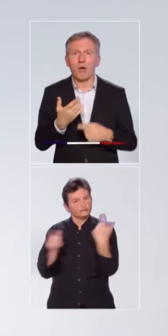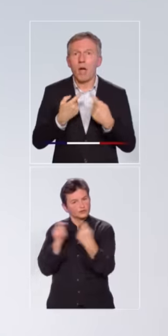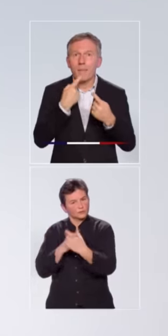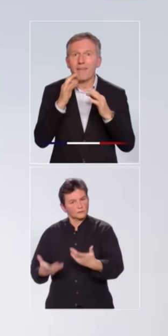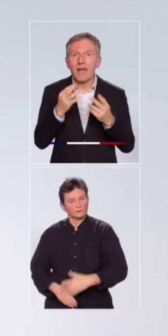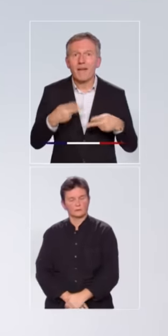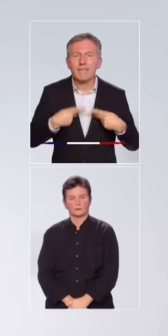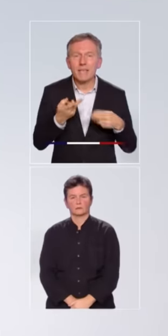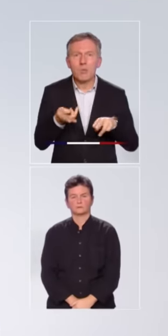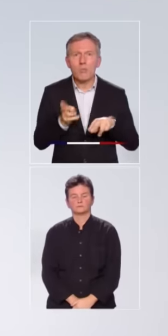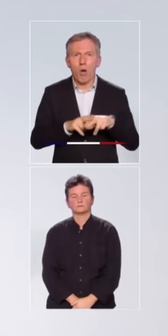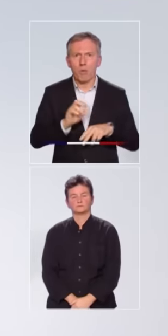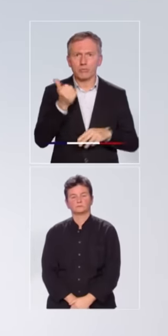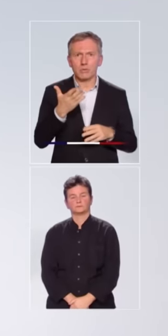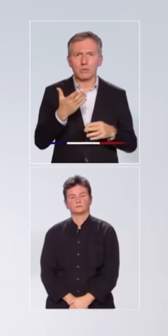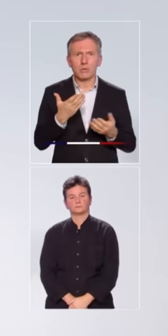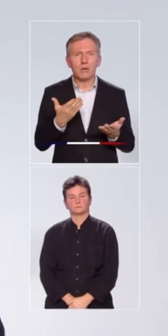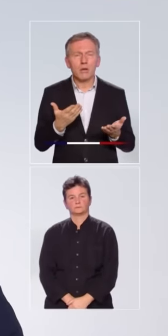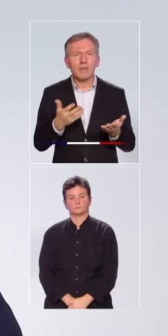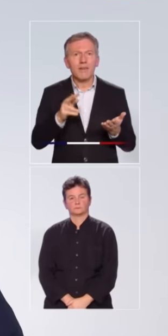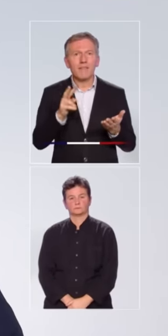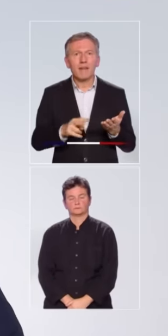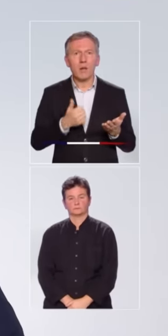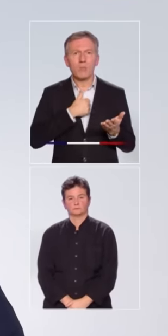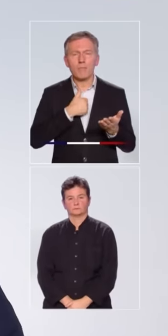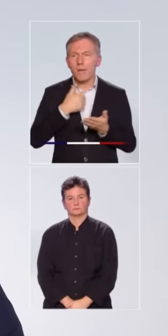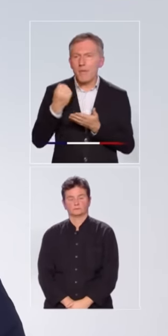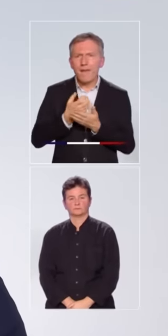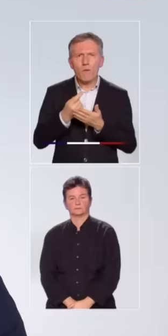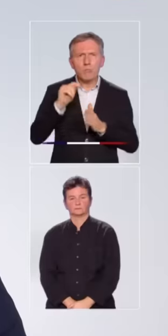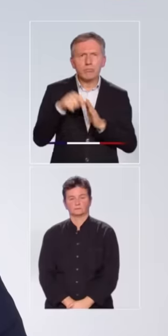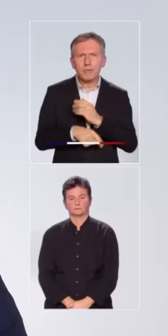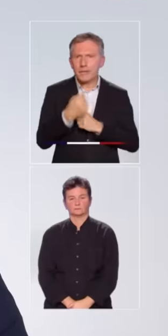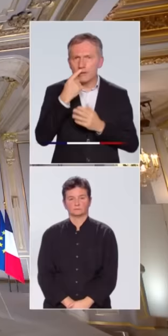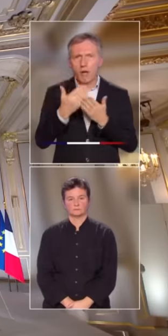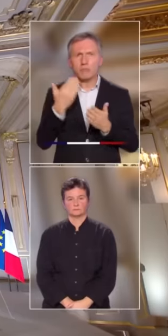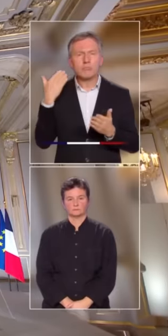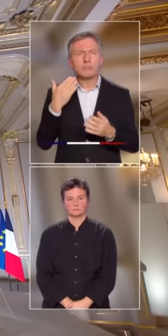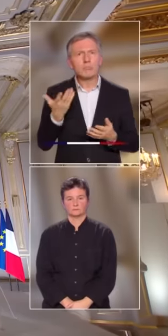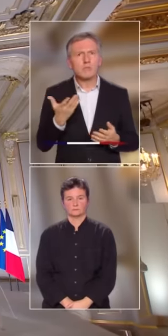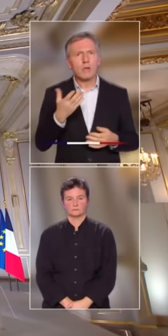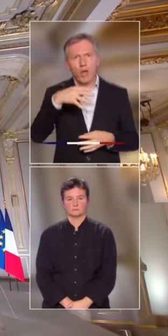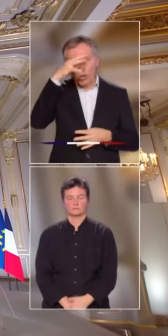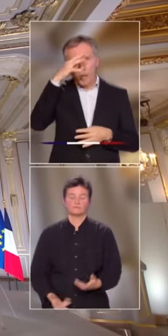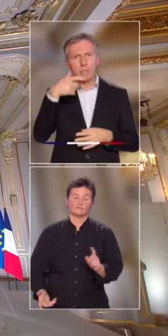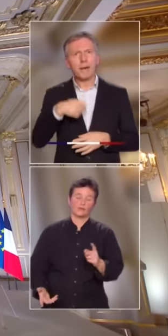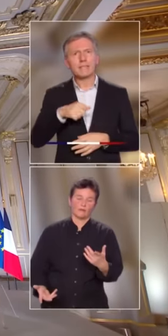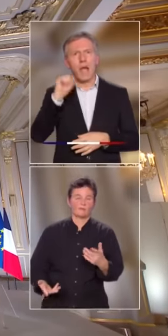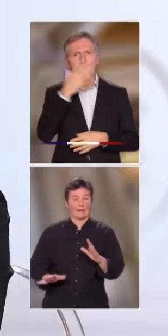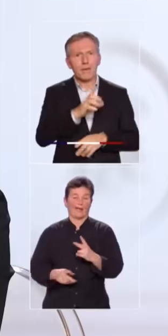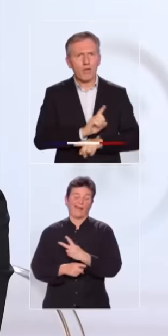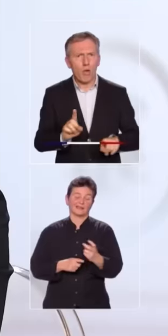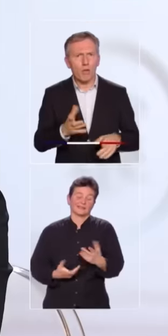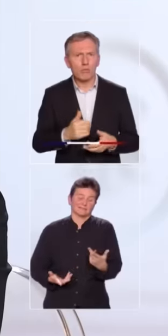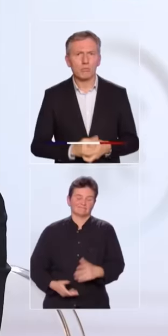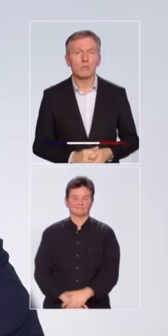de la vie et de la mort, et aussi loin que... je suis informé, je n'ai pas le sentiment que Donald Trump soit président des États-Unis d'Amérique. Non, il y a un risque. Ouais.